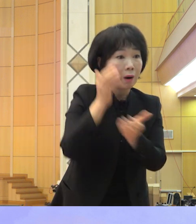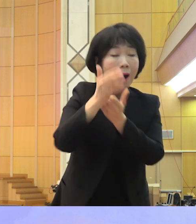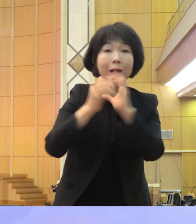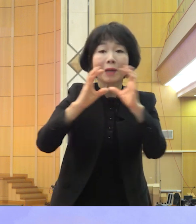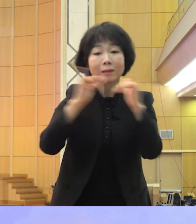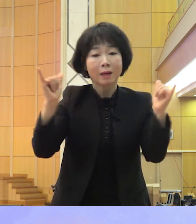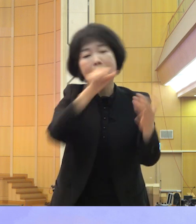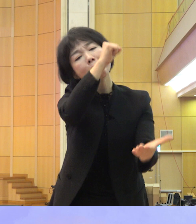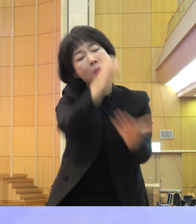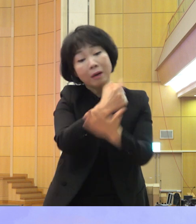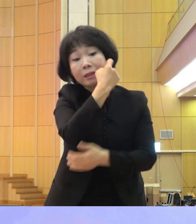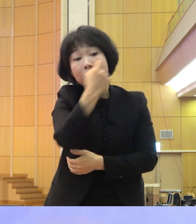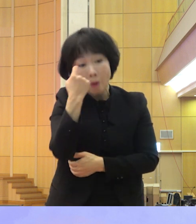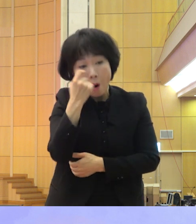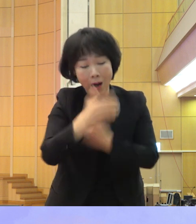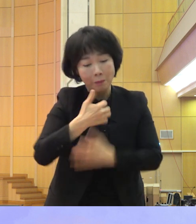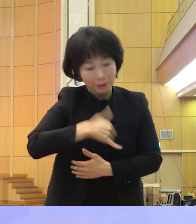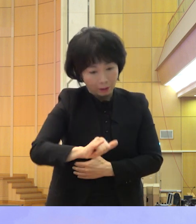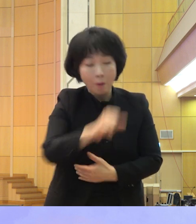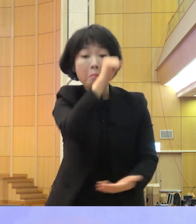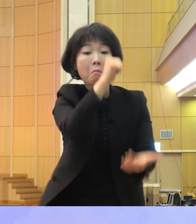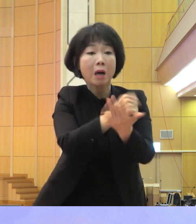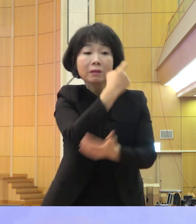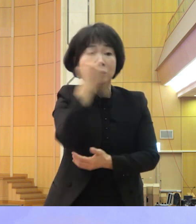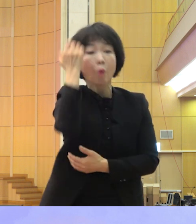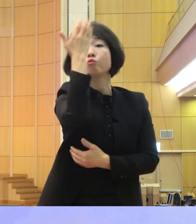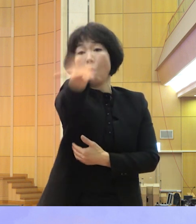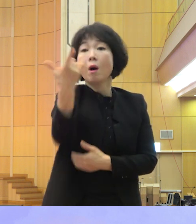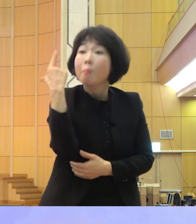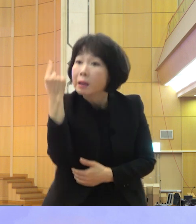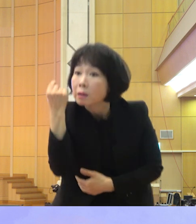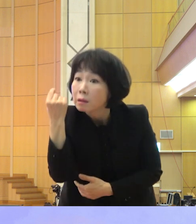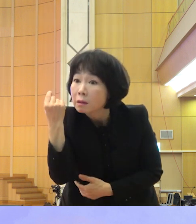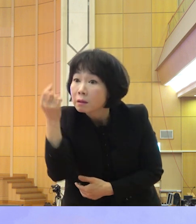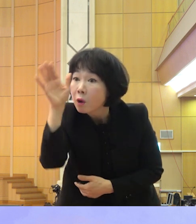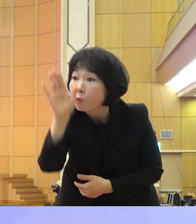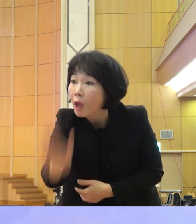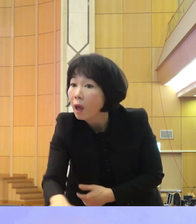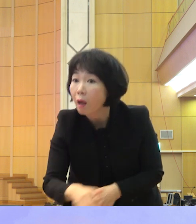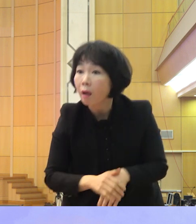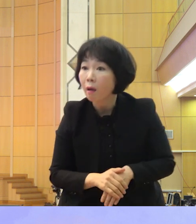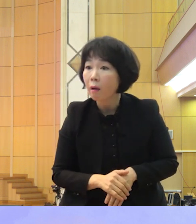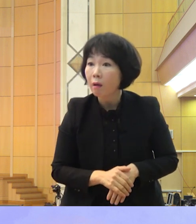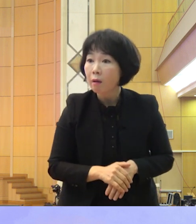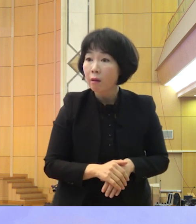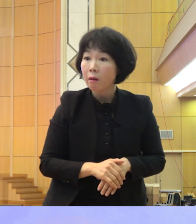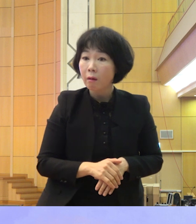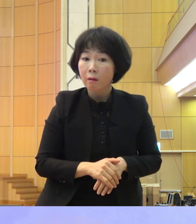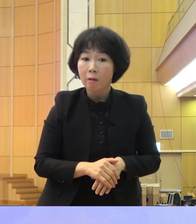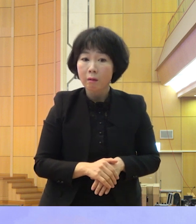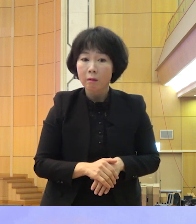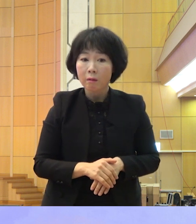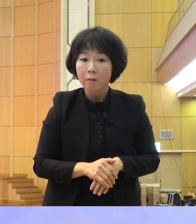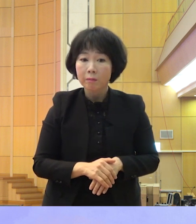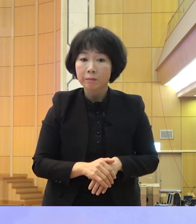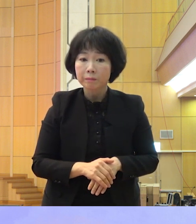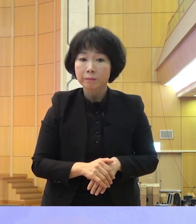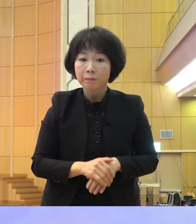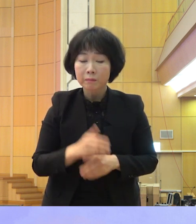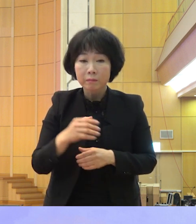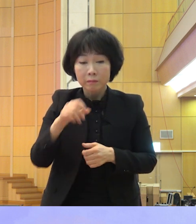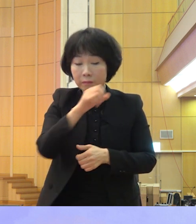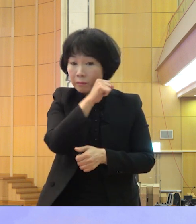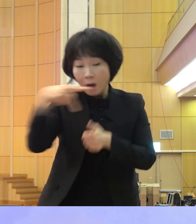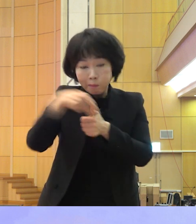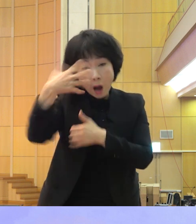하나님의 백성이요 하나님의 자녀라고 하는 그런 증표가 있어야 되는데, 그렇지 않으면 하나님이